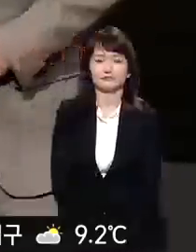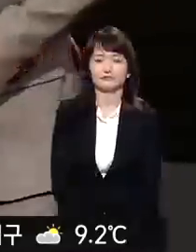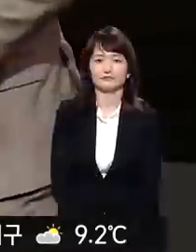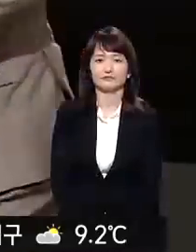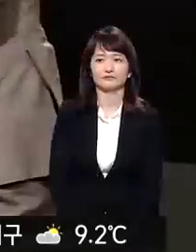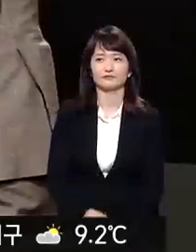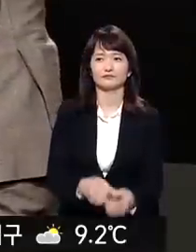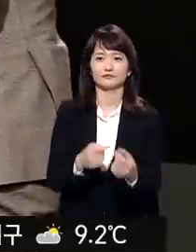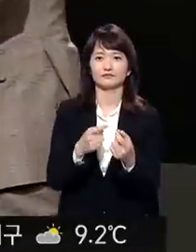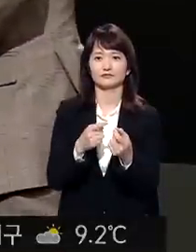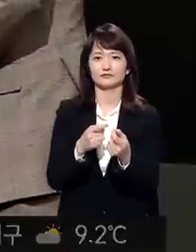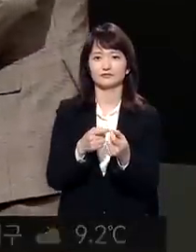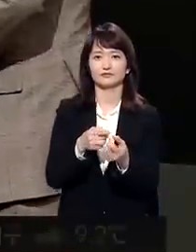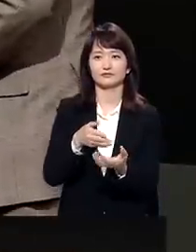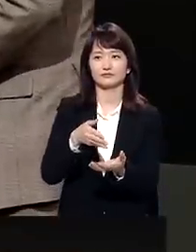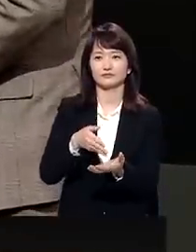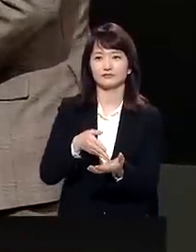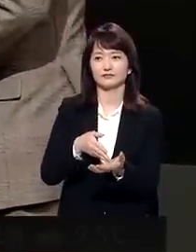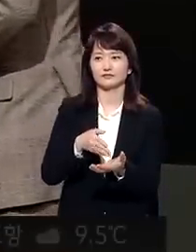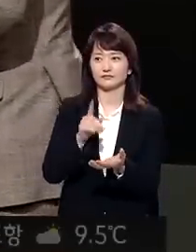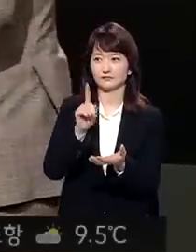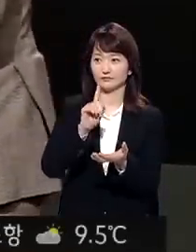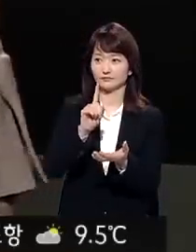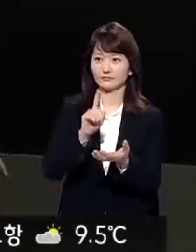자, 첫 번째 뉴스부터 가보죠.